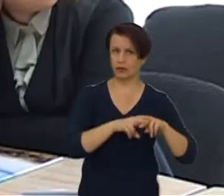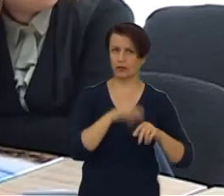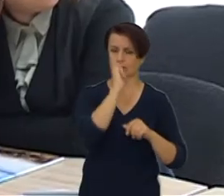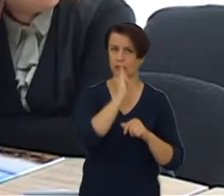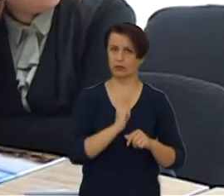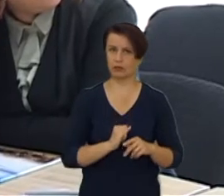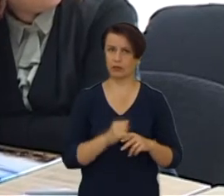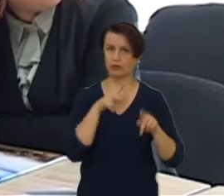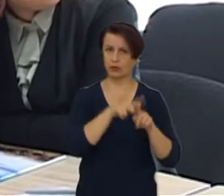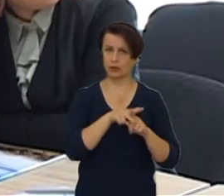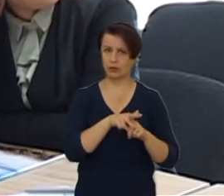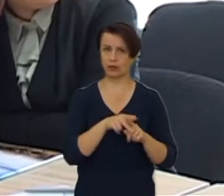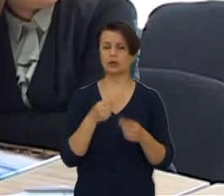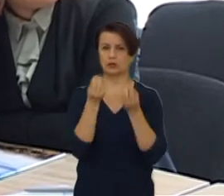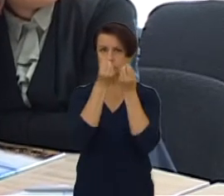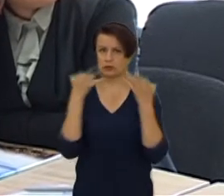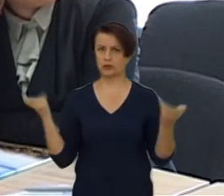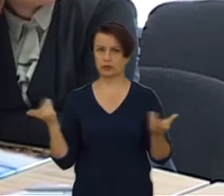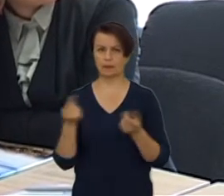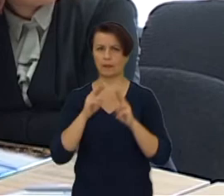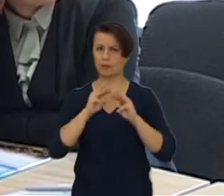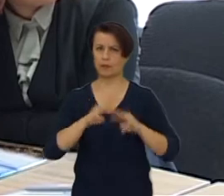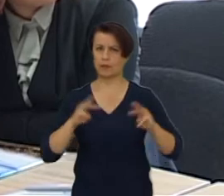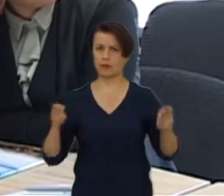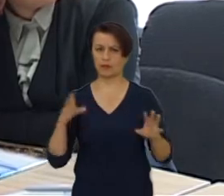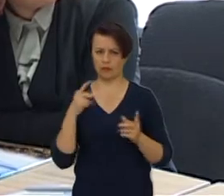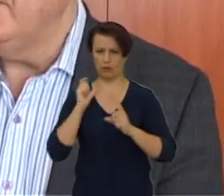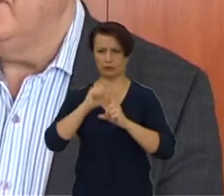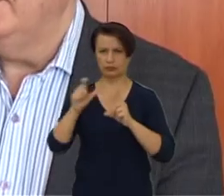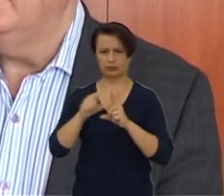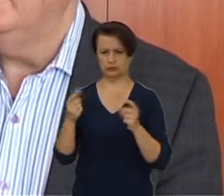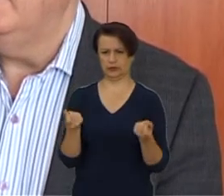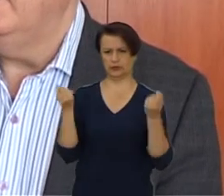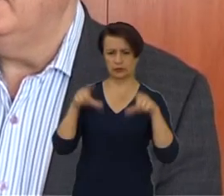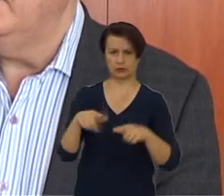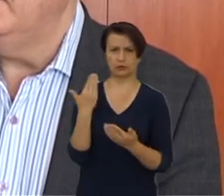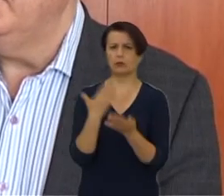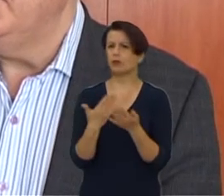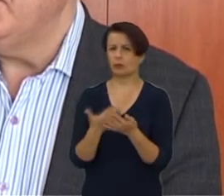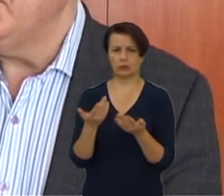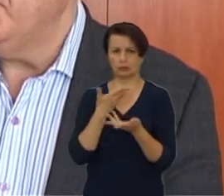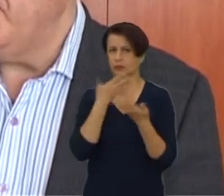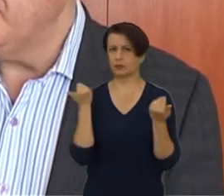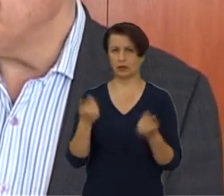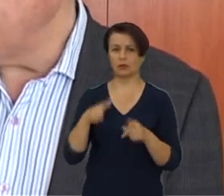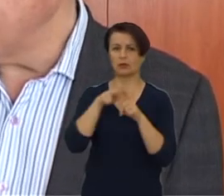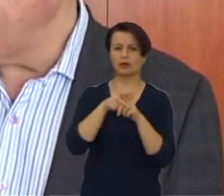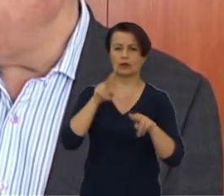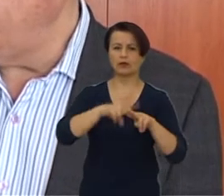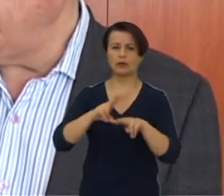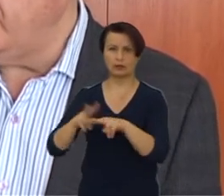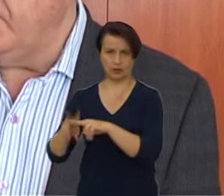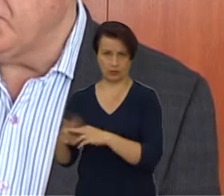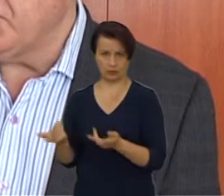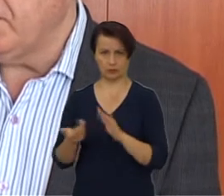mokinių nesugebėjo gauti praktikos vietos įmonėse ir tai yra švietimo ministerija. Reiškia priekaištą